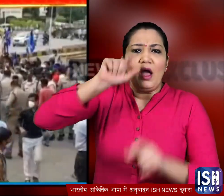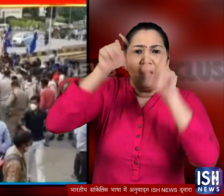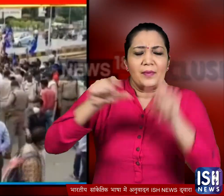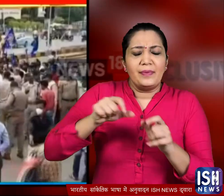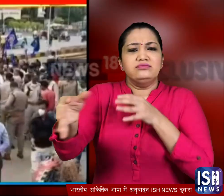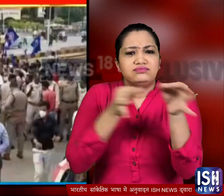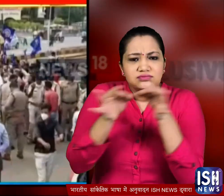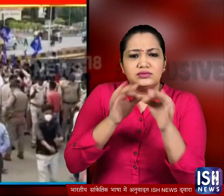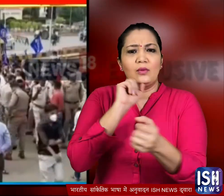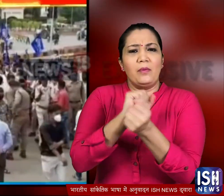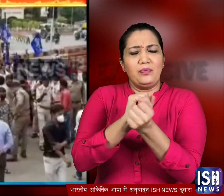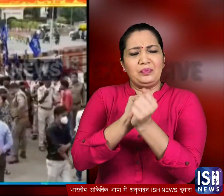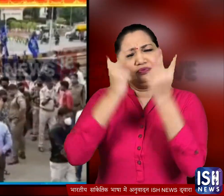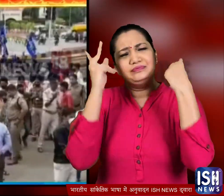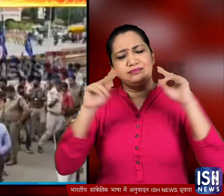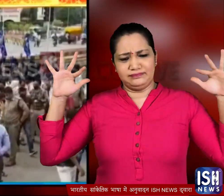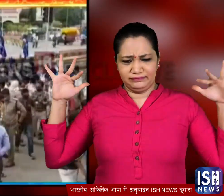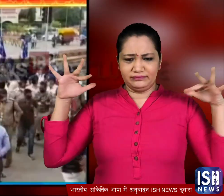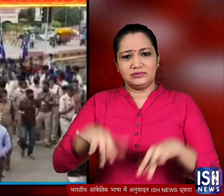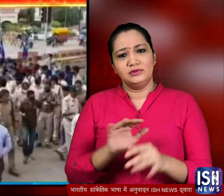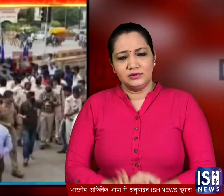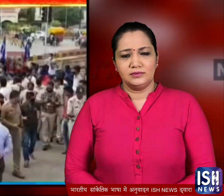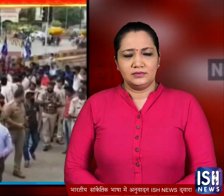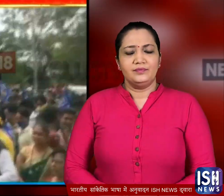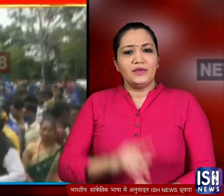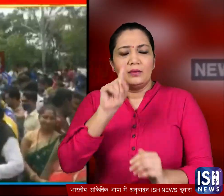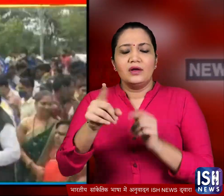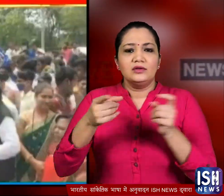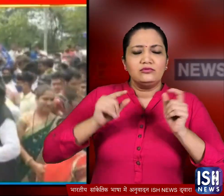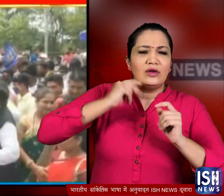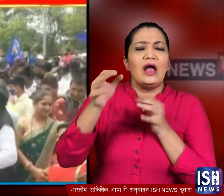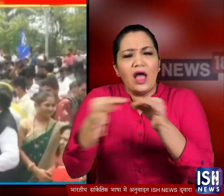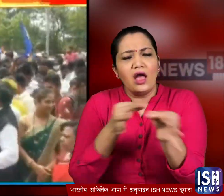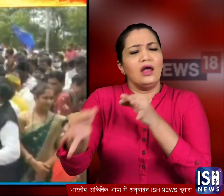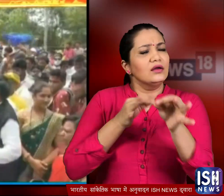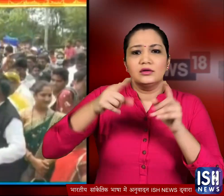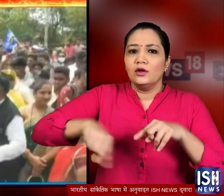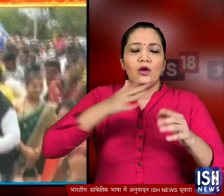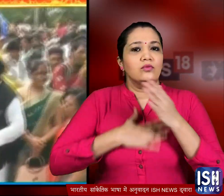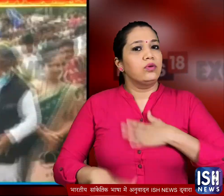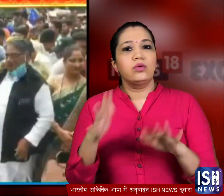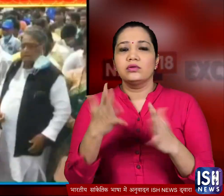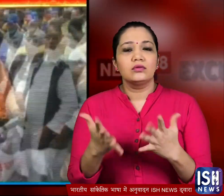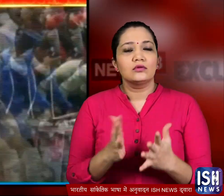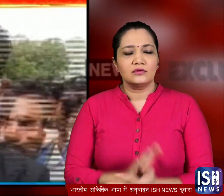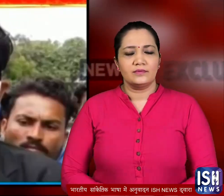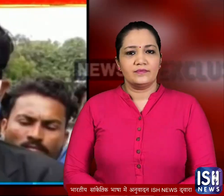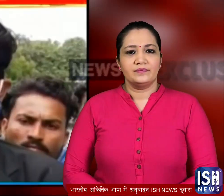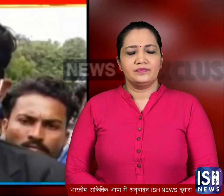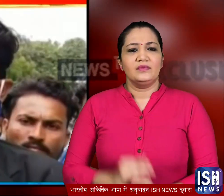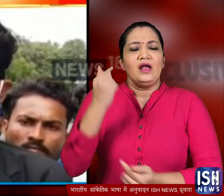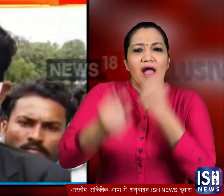प्रदर्शन में शामिल लोगों को संभालने के लिए वहां बड़ी संख्या में पुलिस बल को तैनात किया गया, लेकिन उनके काफी समझाने पर भी मामला शांत नहीं हुआ।